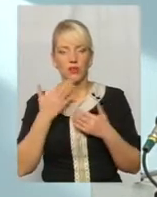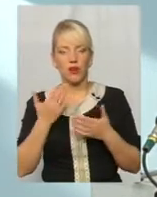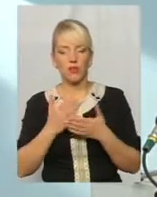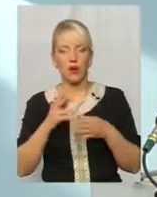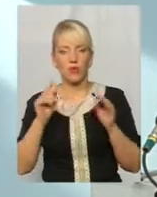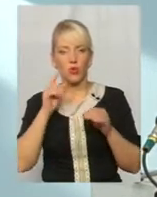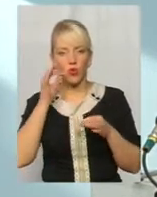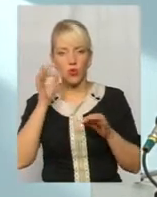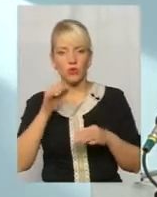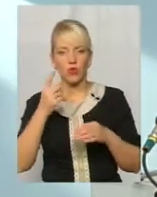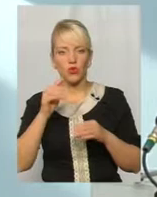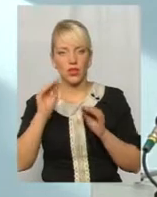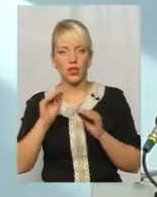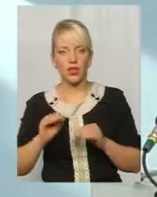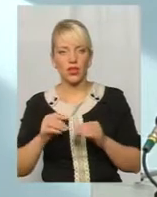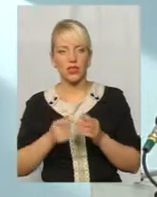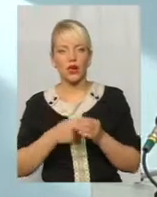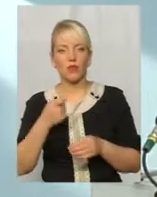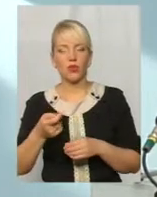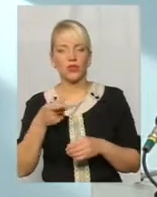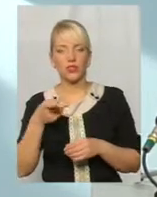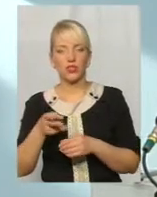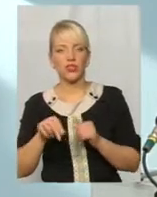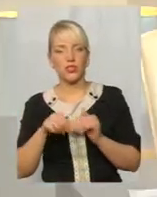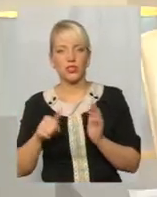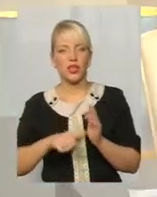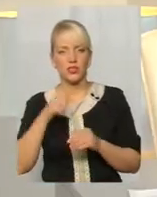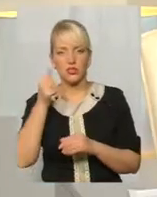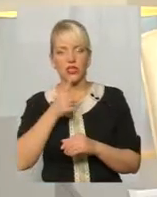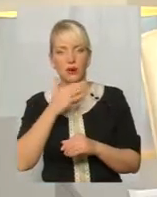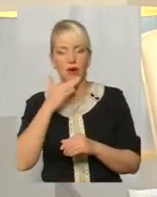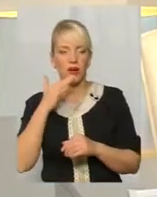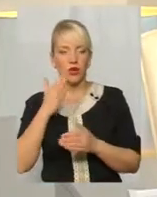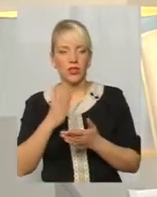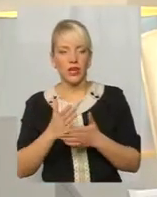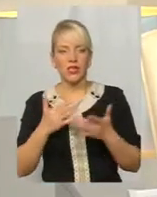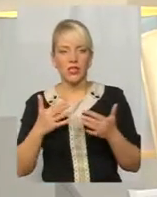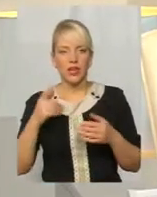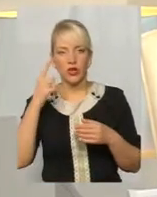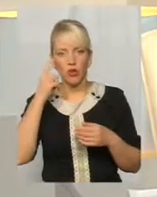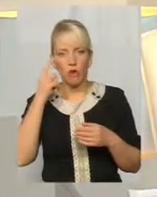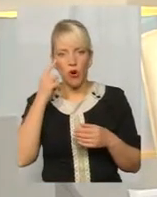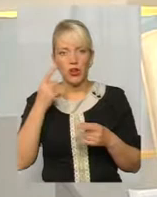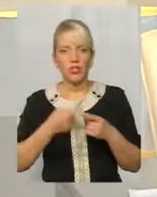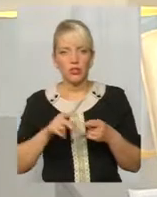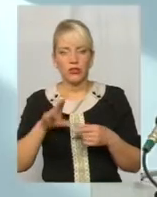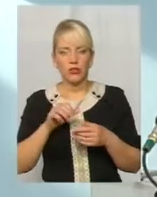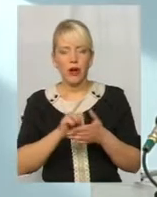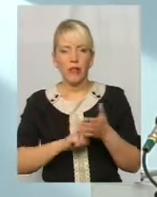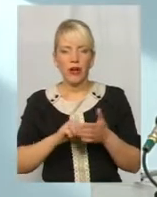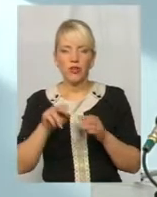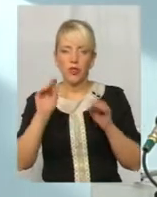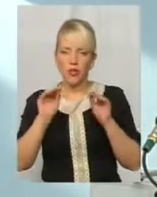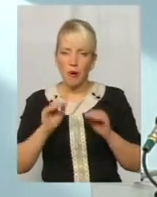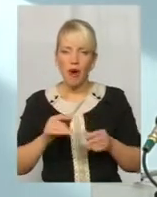однієї декларації, поданої за 2016 рік. Дуже багато є різних думок з приводу заповнення і